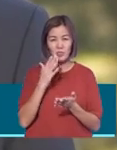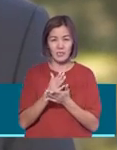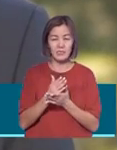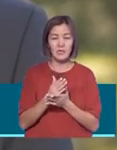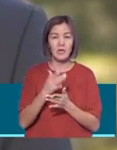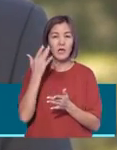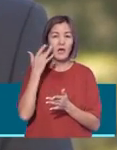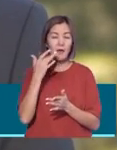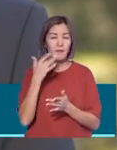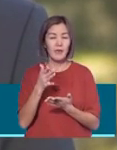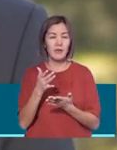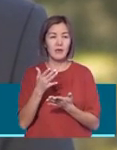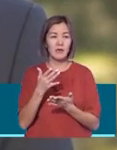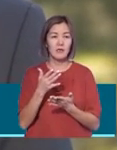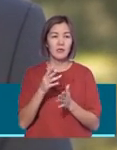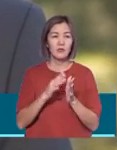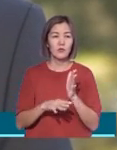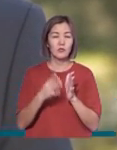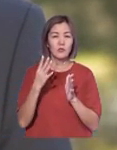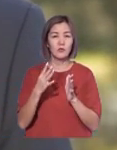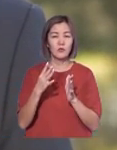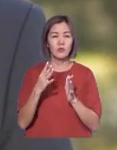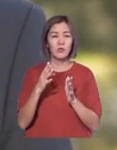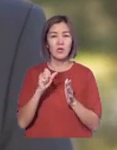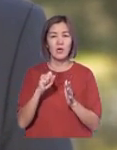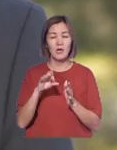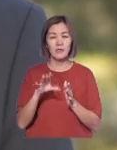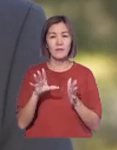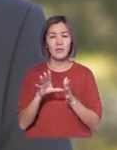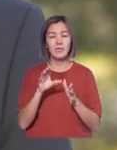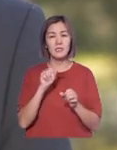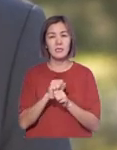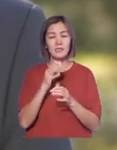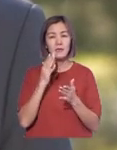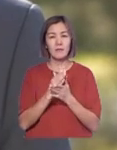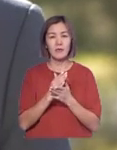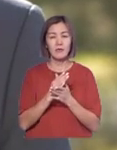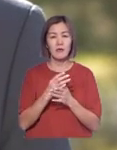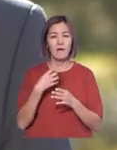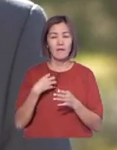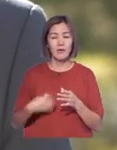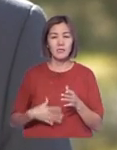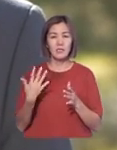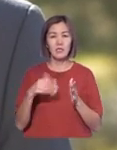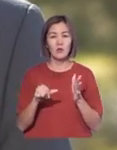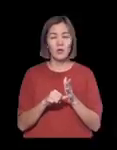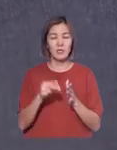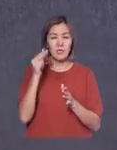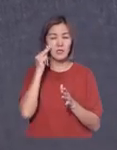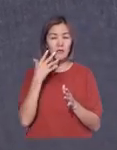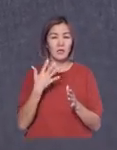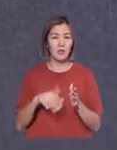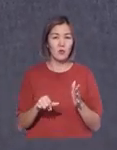Құрама Штаттарында 94 атомдық электр станция бар. Францияда 56, Қытайда